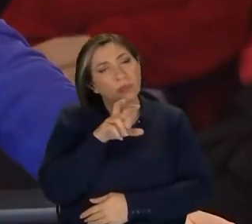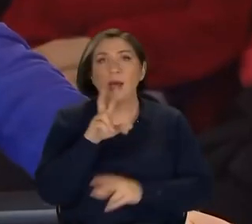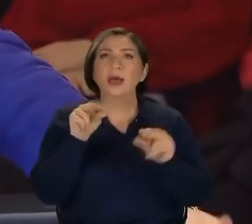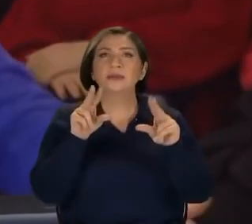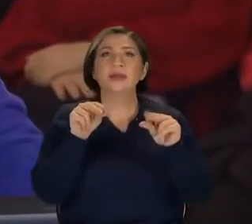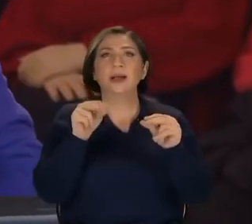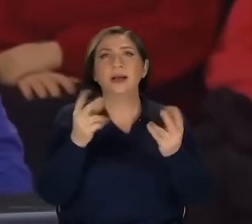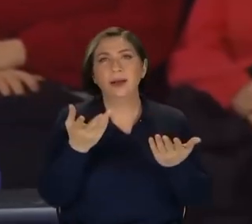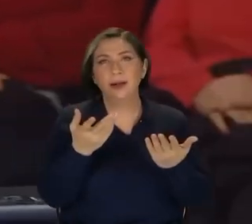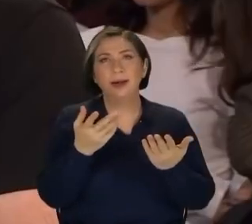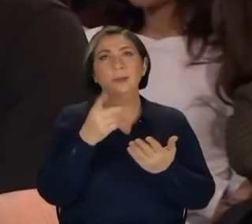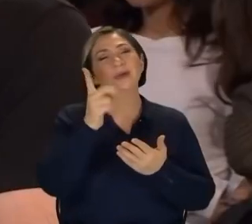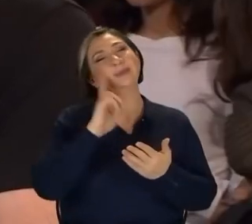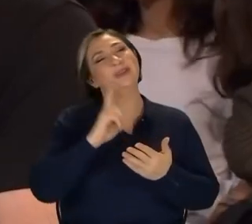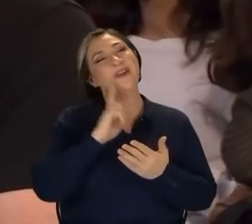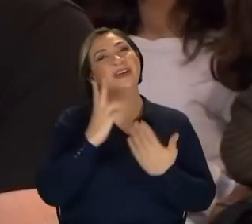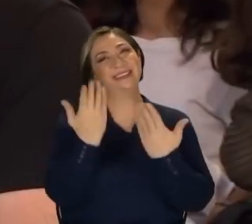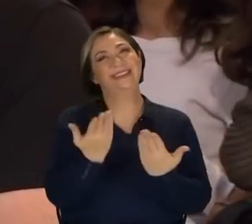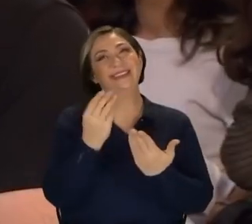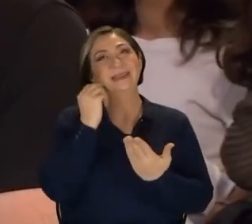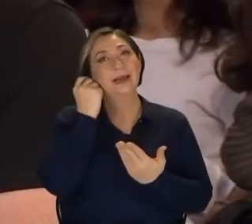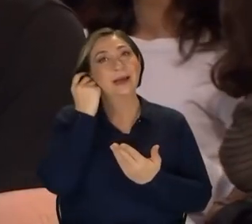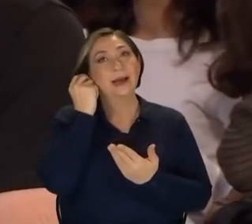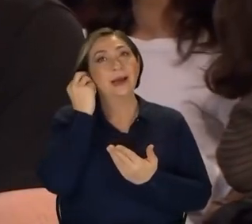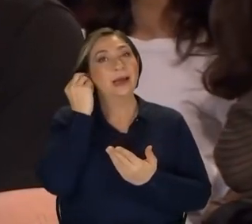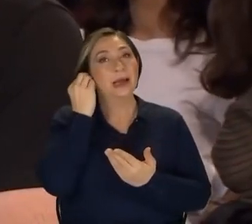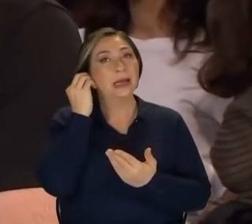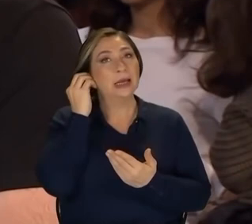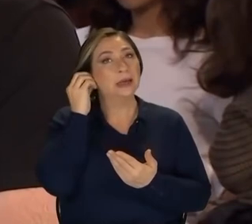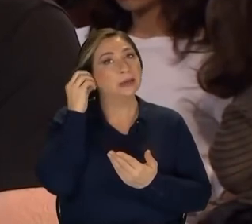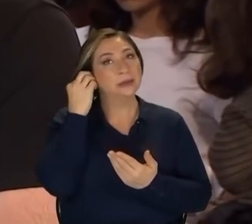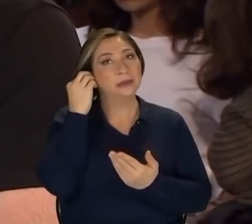Cem zaten arada hüzünlü bakar dedi. Arkadaşlarım